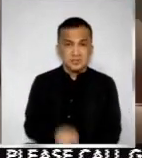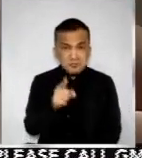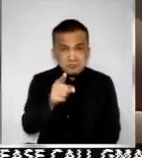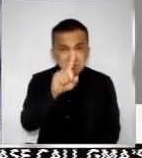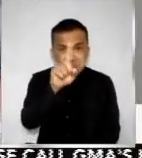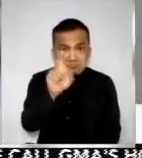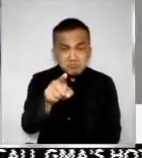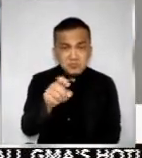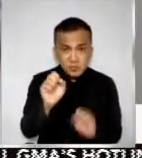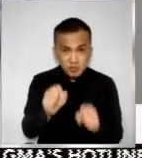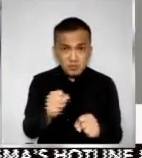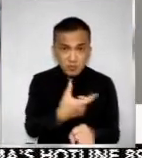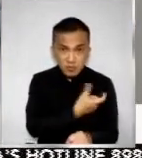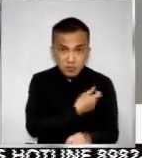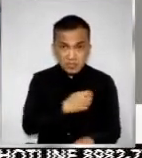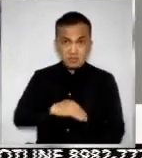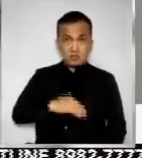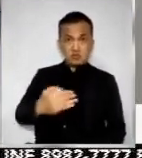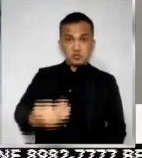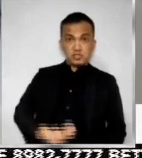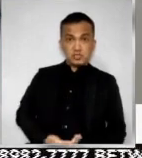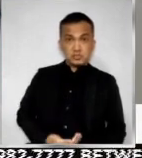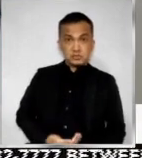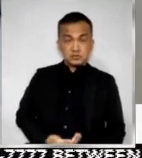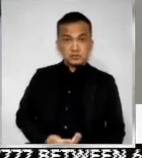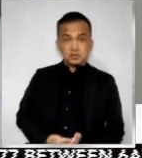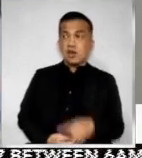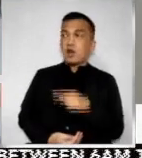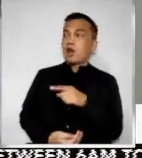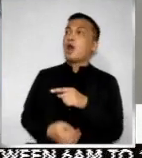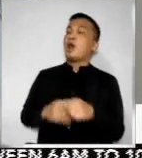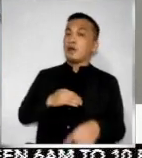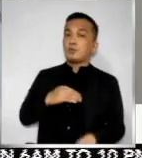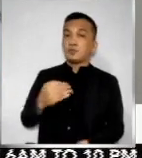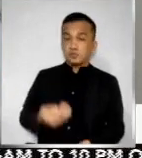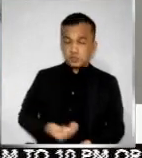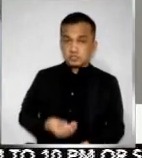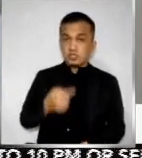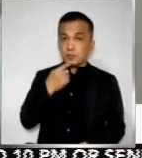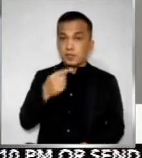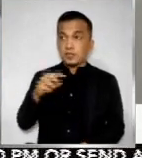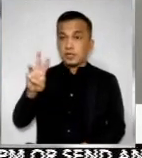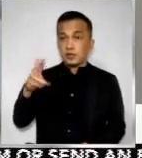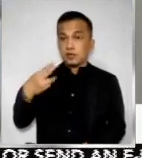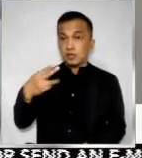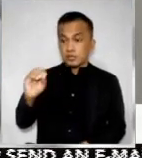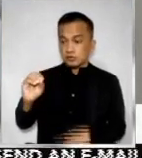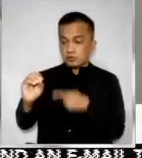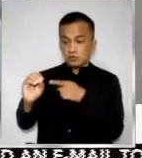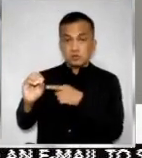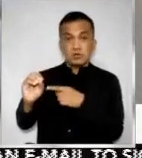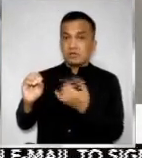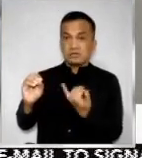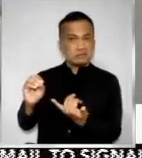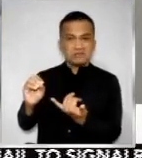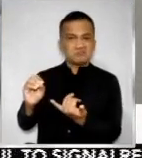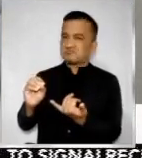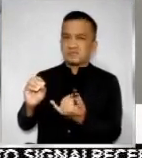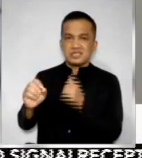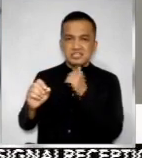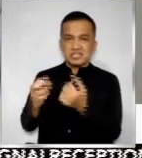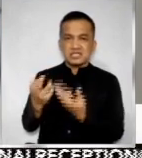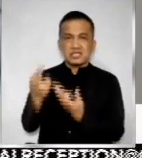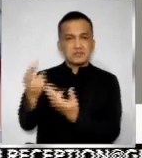buntis? Yung mga buntis, no? According to the World Health Organization, sa ngayon, hindi rekomendado na makatanggap ng